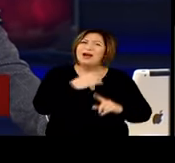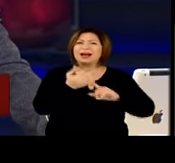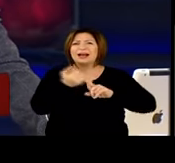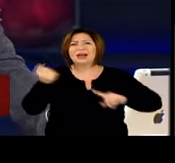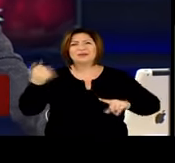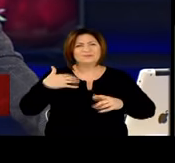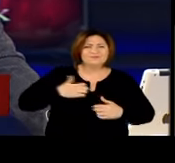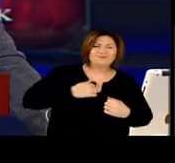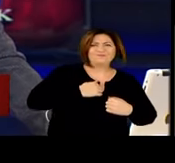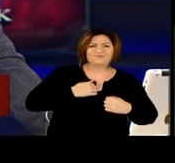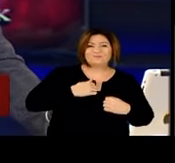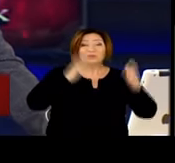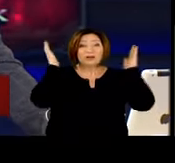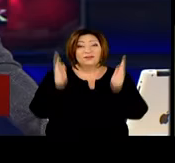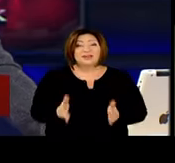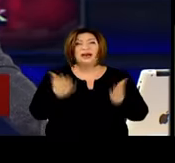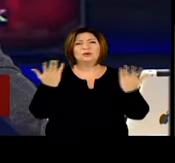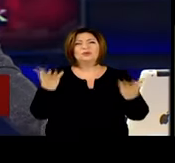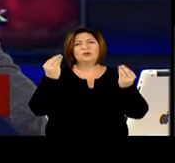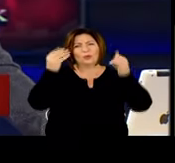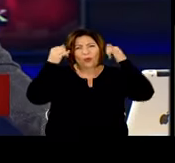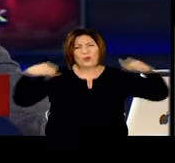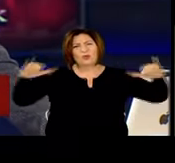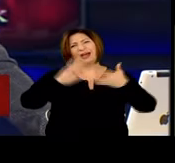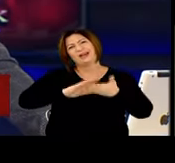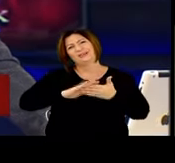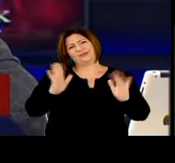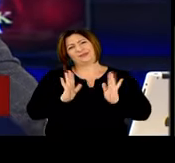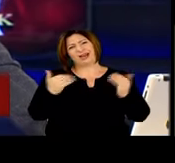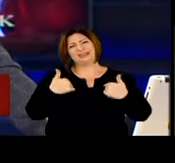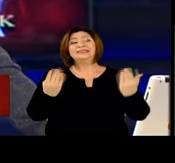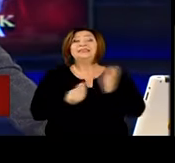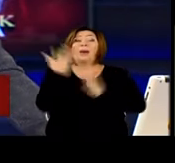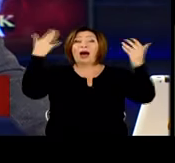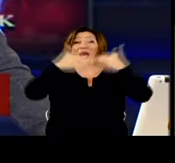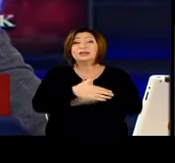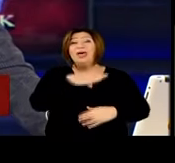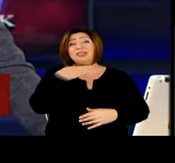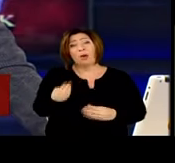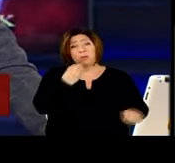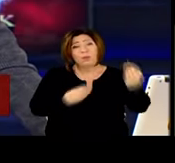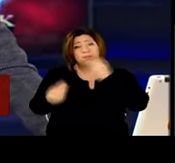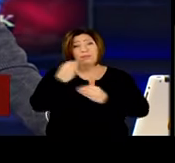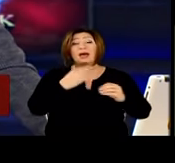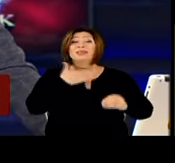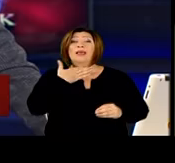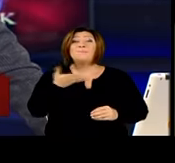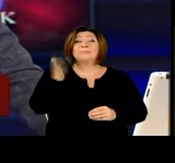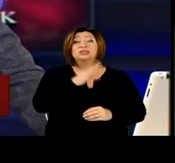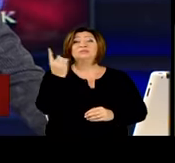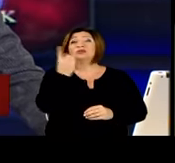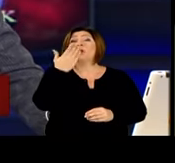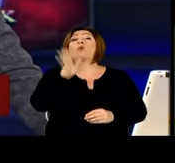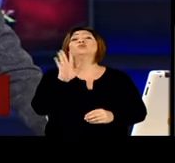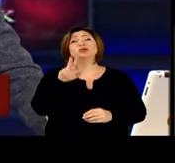yemeye götürülmüşlüğüm var. Çünkü çok öküz arkadaşım var. Sabahtan akşama kadar et yiyen, etten başka yenilecek